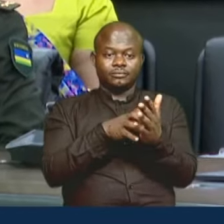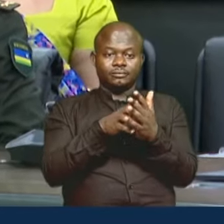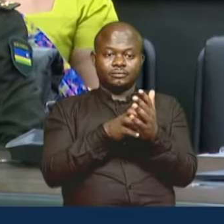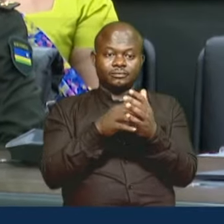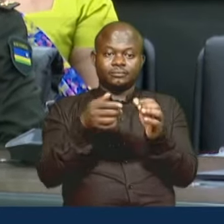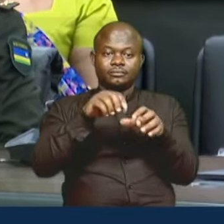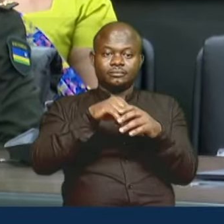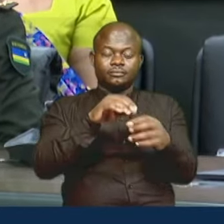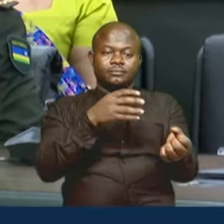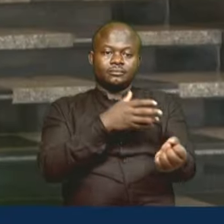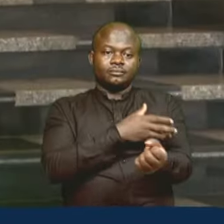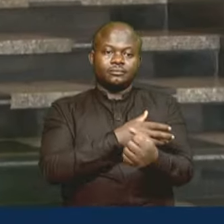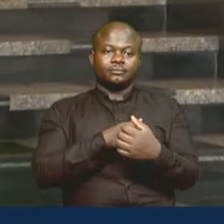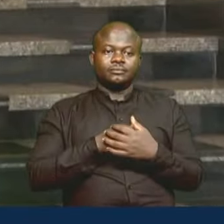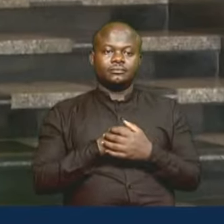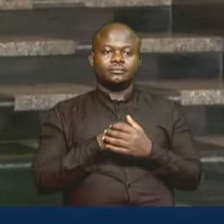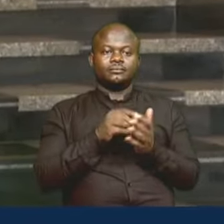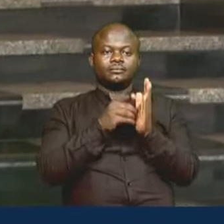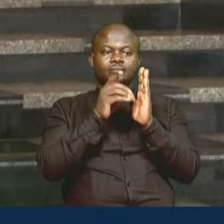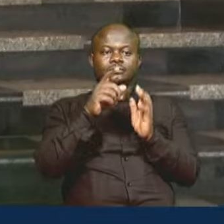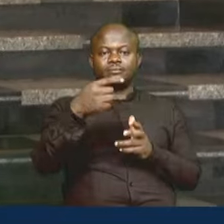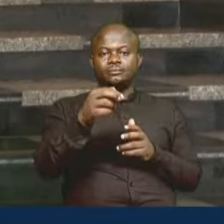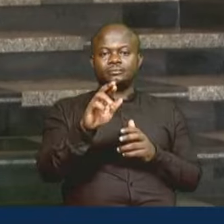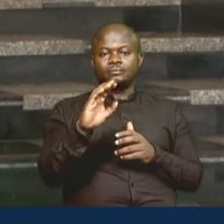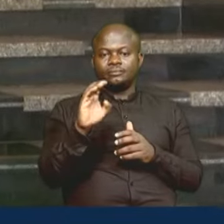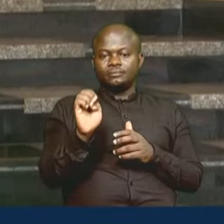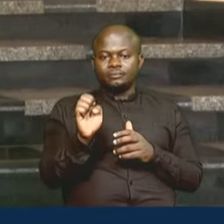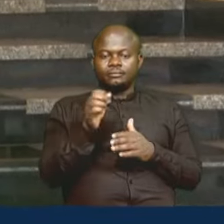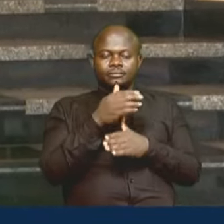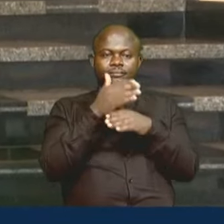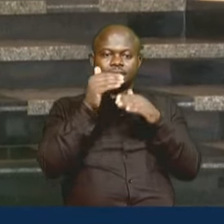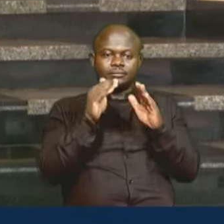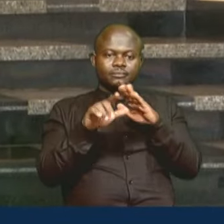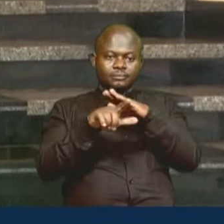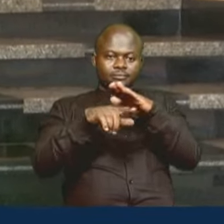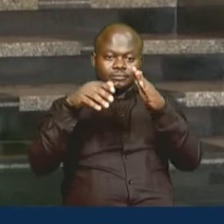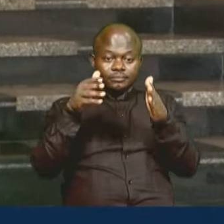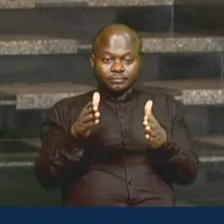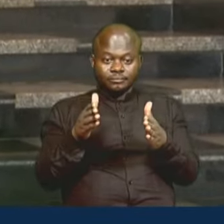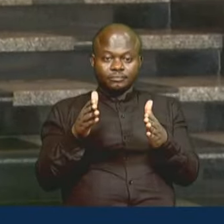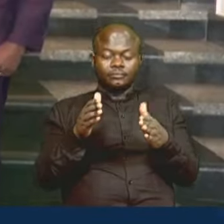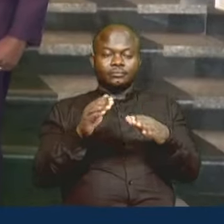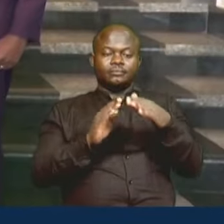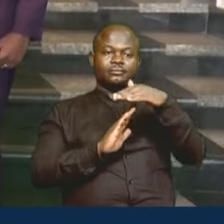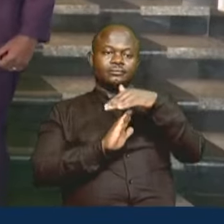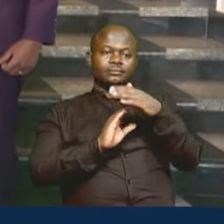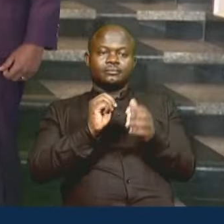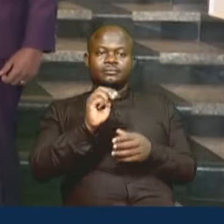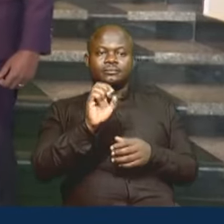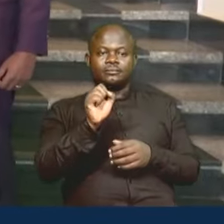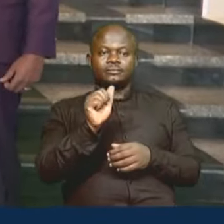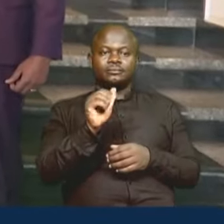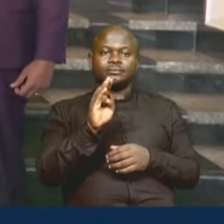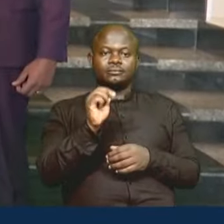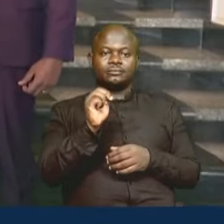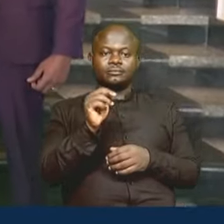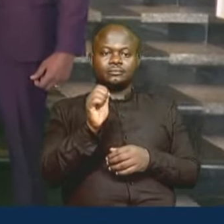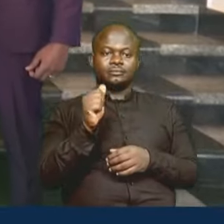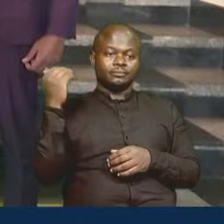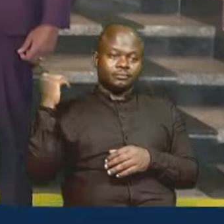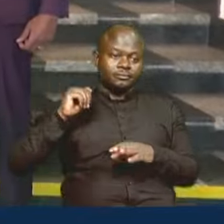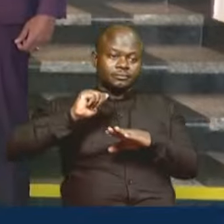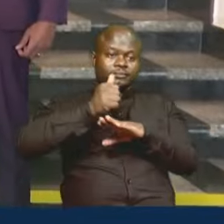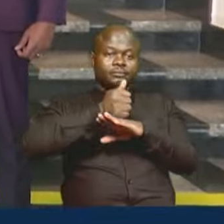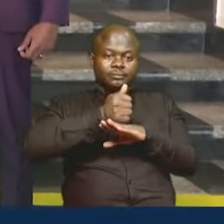kongeramo imbaraga. Dr. Patrice Mugenzi abaye Minisitiri w'Ubutegetsi bw'Igihugu umwanya asimbuyeho Musabyimana Jean Claude wari